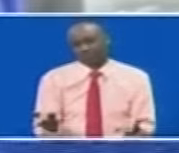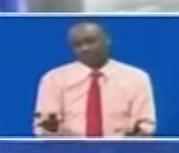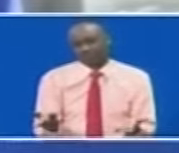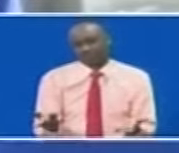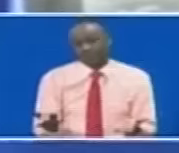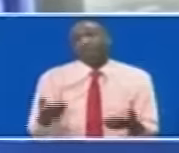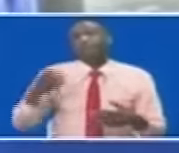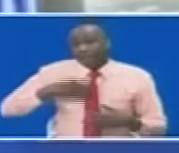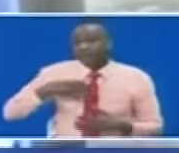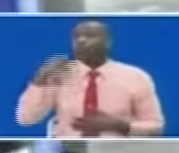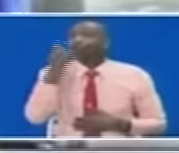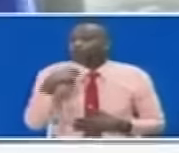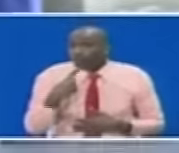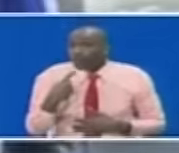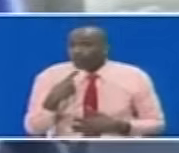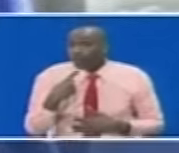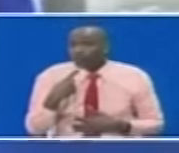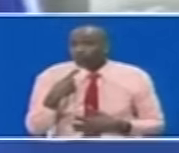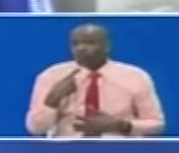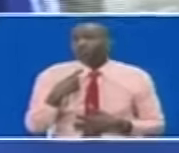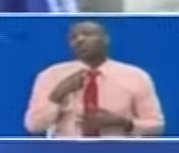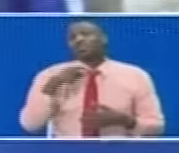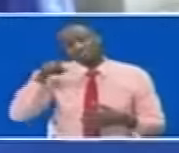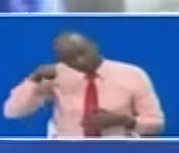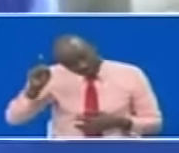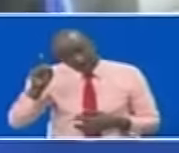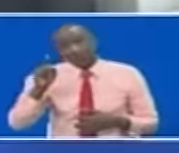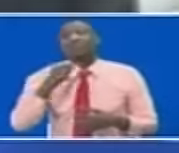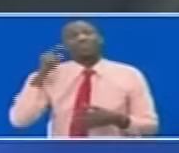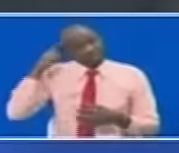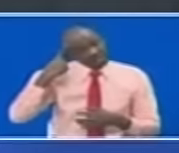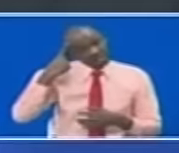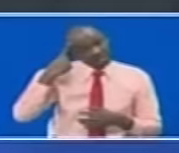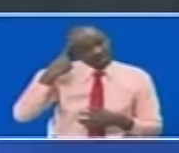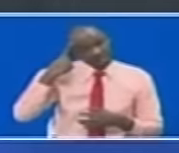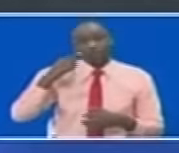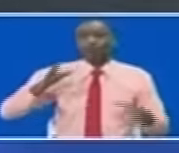Na wale ambao wanafikiri wanajua wanaweza